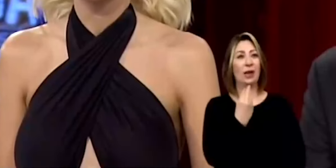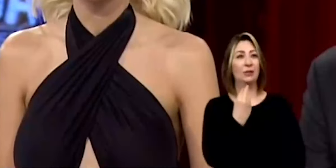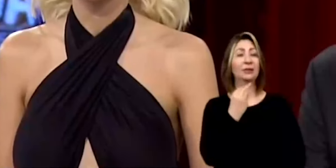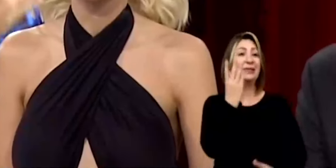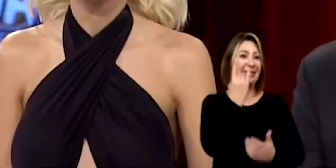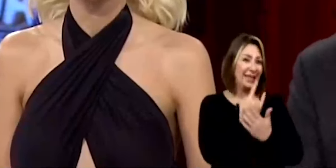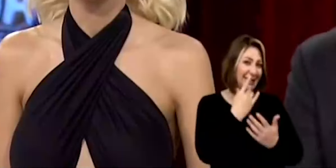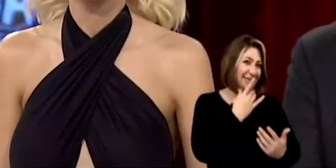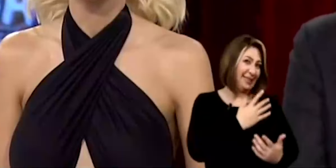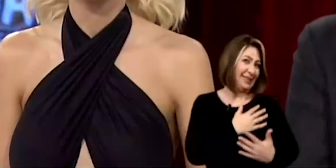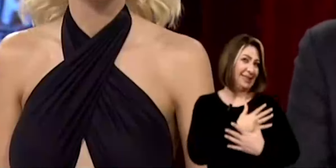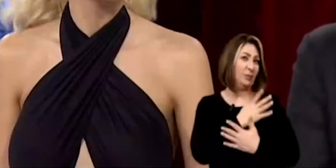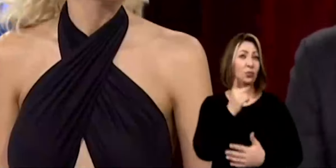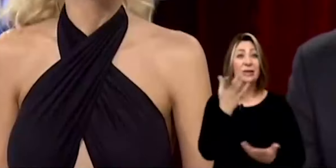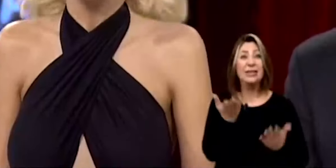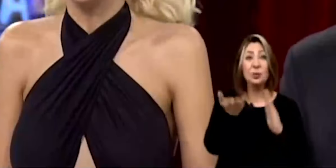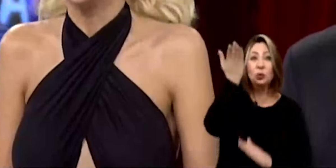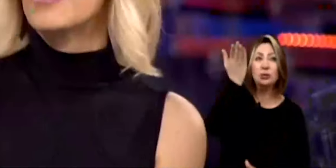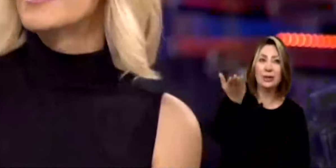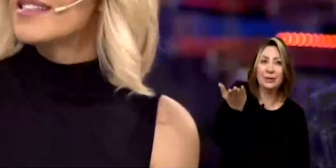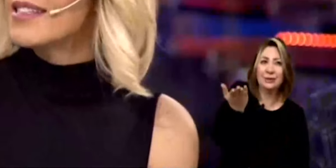yüksek falan. Peki bunun nesi yüksek?